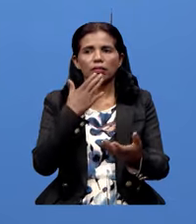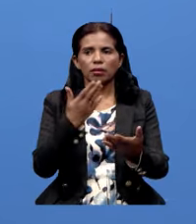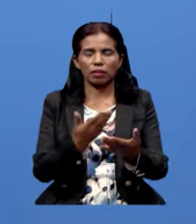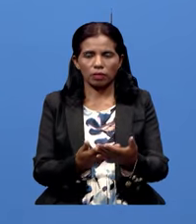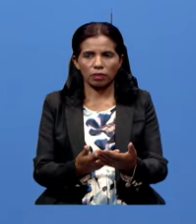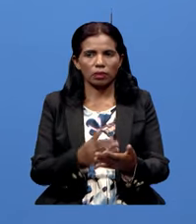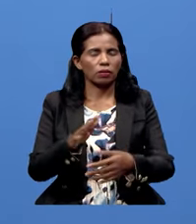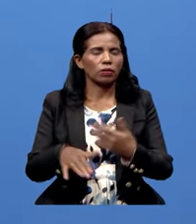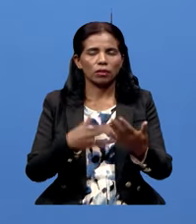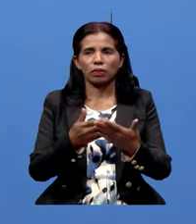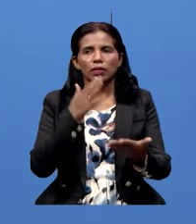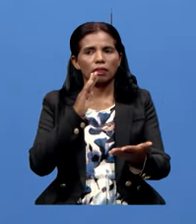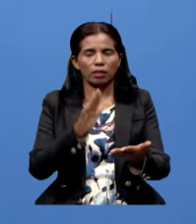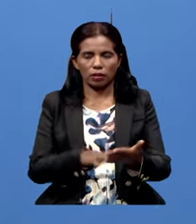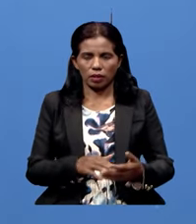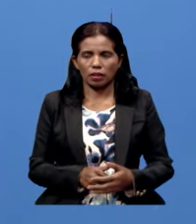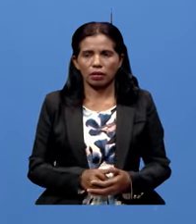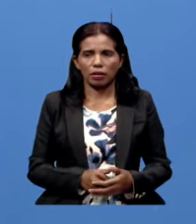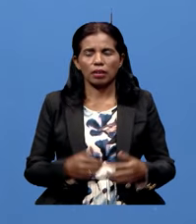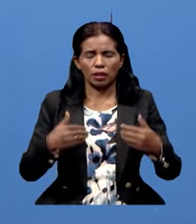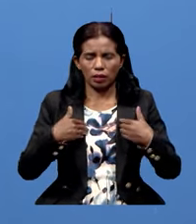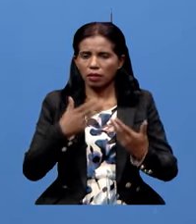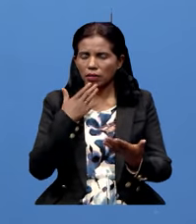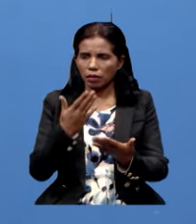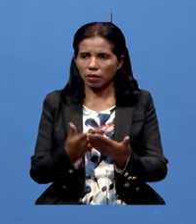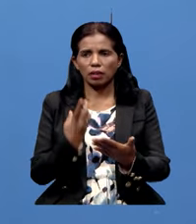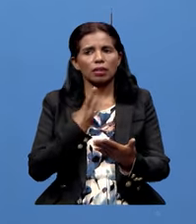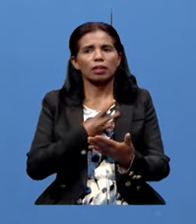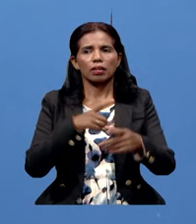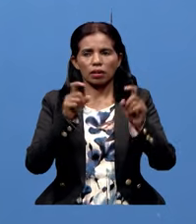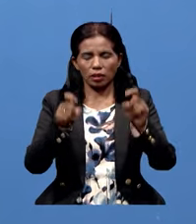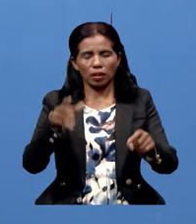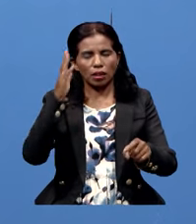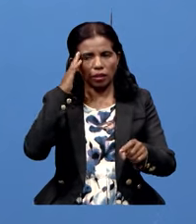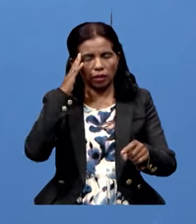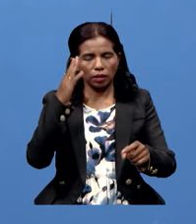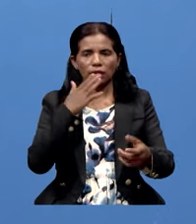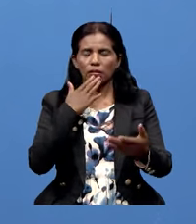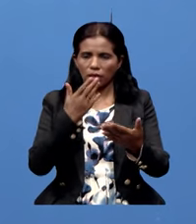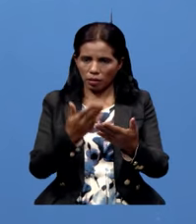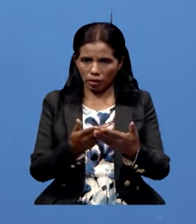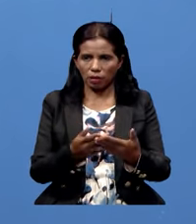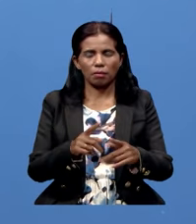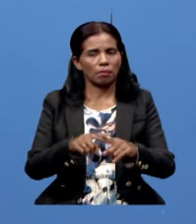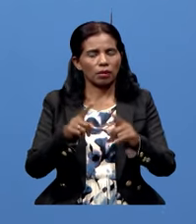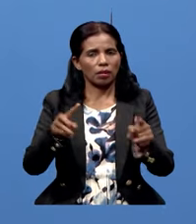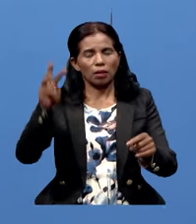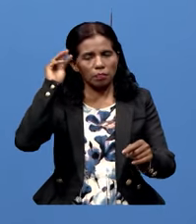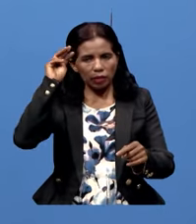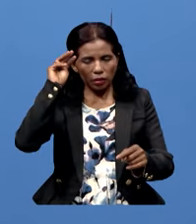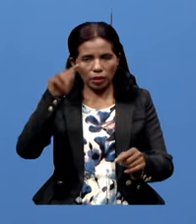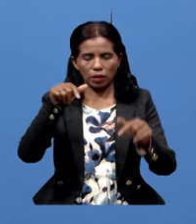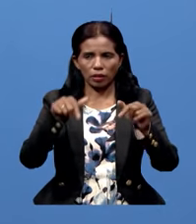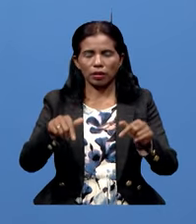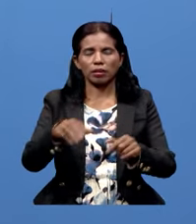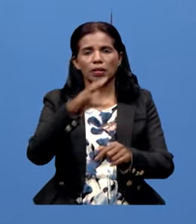dia, kan tau hototu nela dia. Lae, iha buat balu dia. Antau ita mos tengke rekuinese kata iha buat balu dia. Maybe, ministeru ida ne,